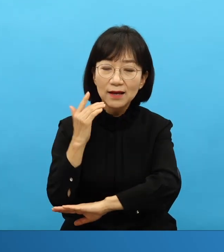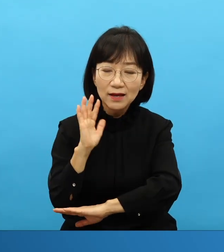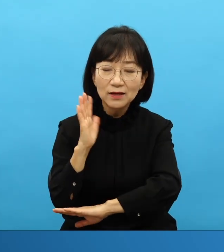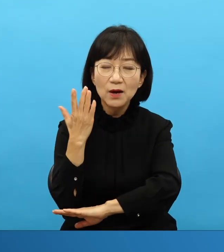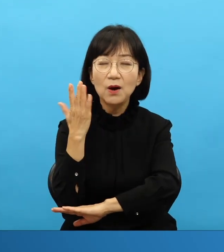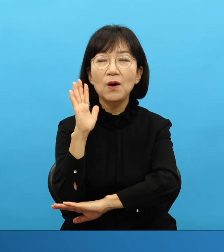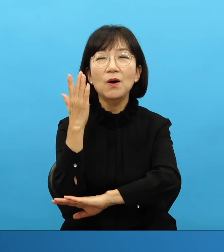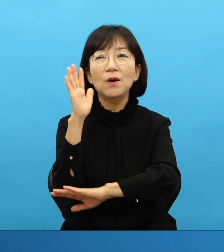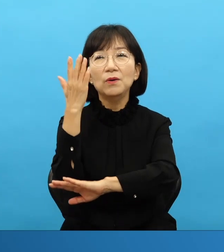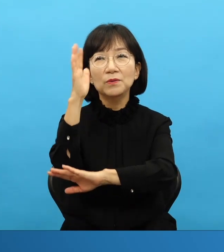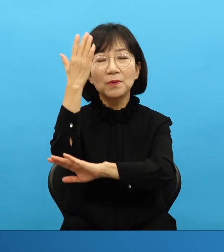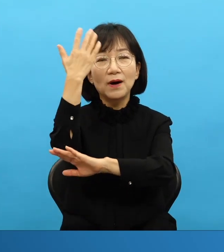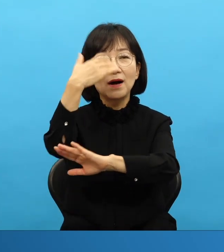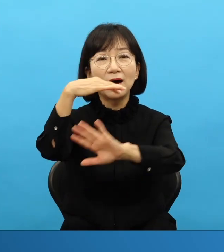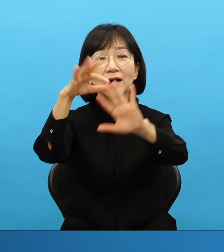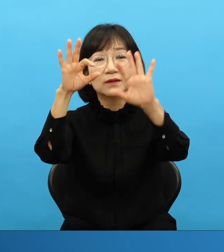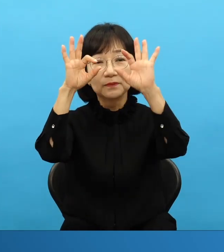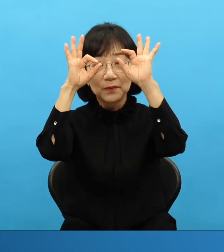하늘의 영광